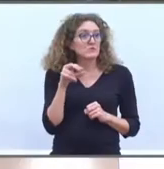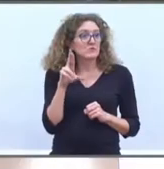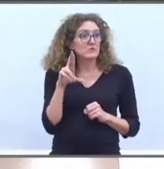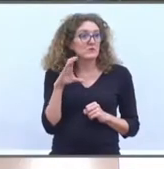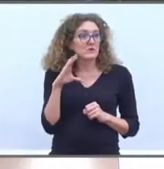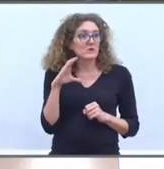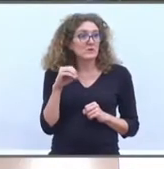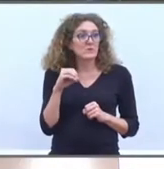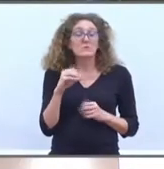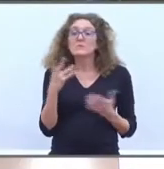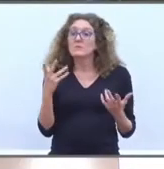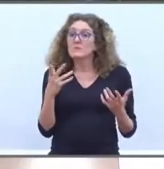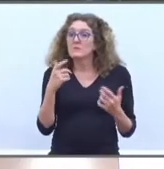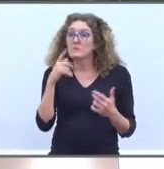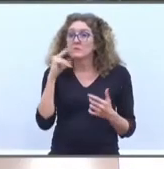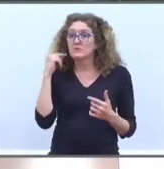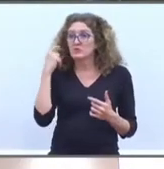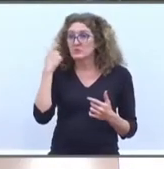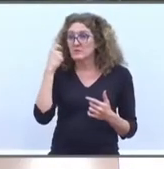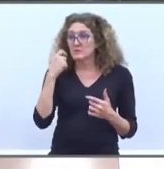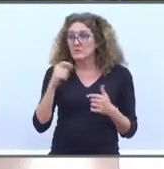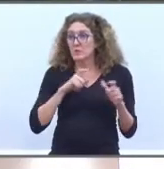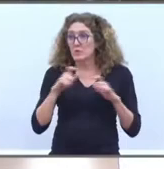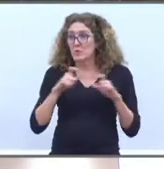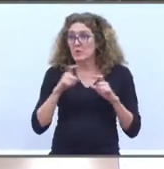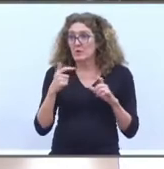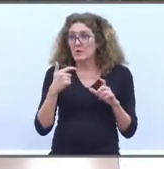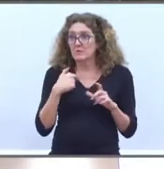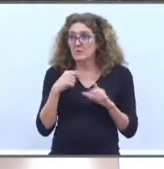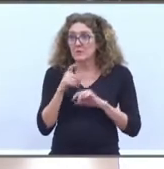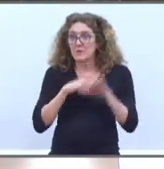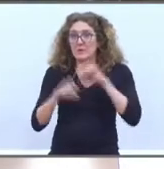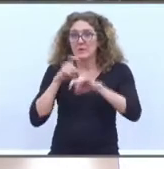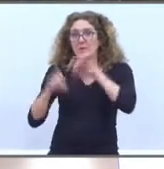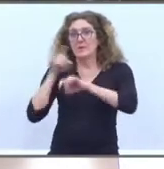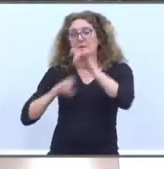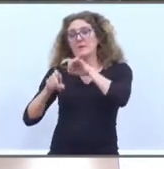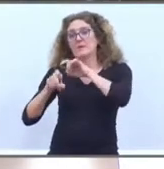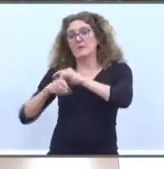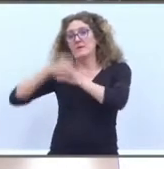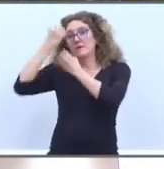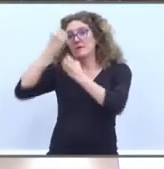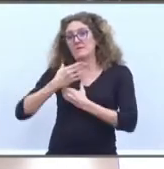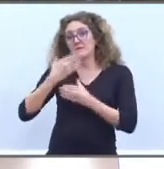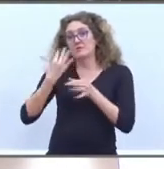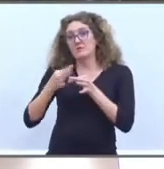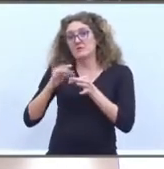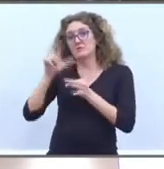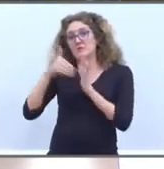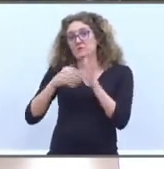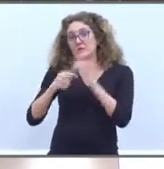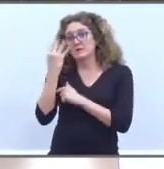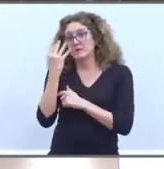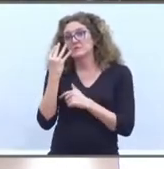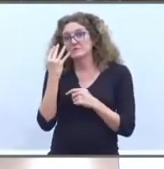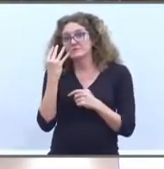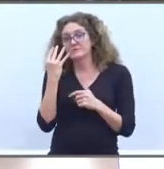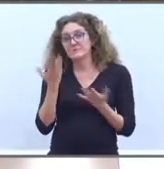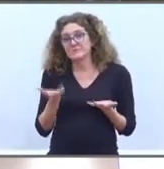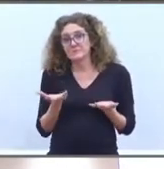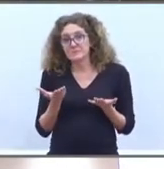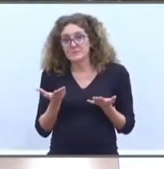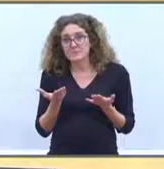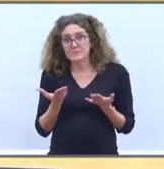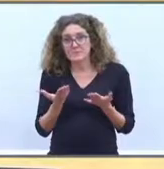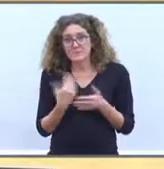Oui, Monsieur le Président, chers collègues. Moi, je reviens très rapidement sur cet événement de septembre 2014. Où sur